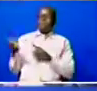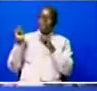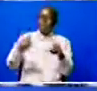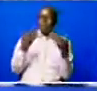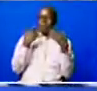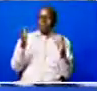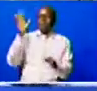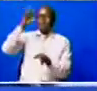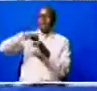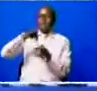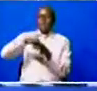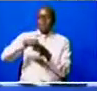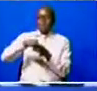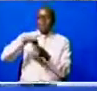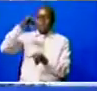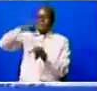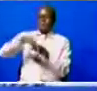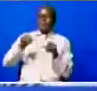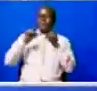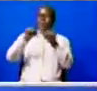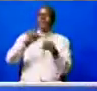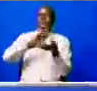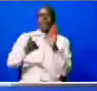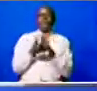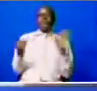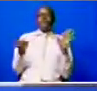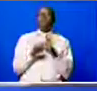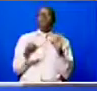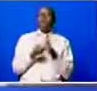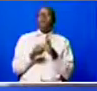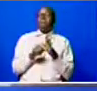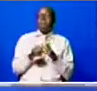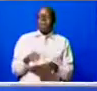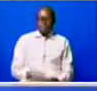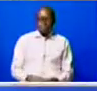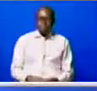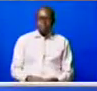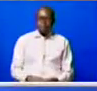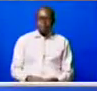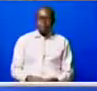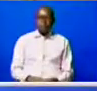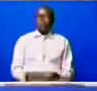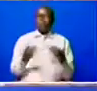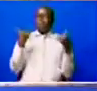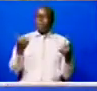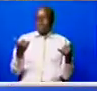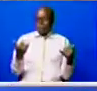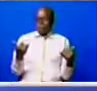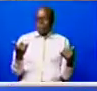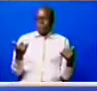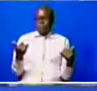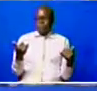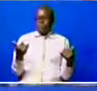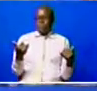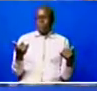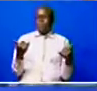wamekuja. Upigaji kura uliendelea bila visa maeneo mengi nchini. Where we are now,